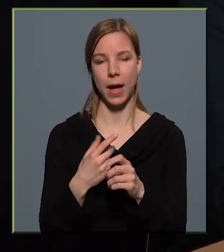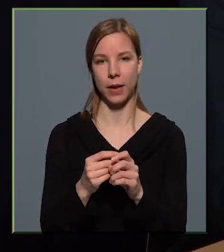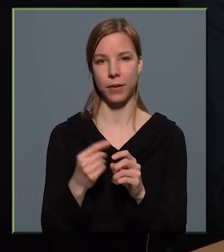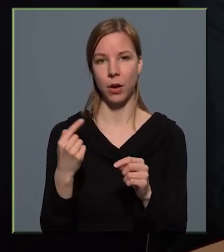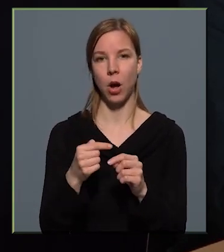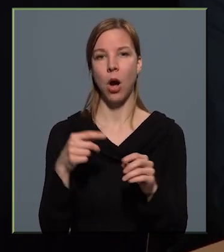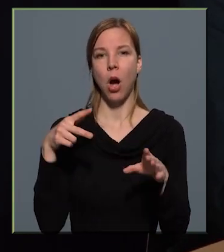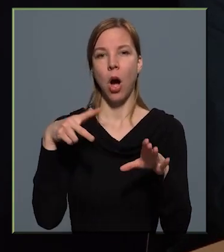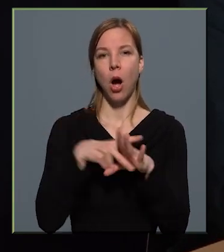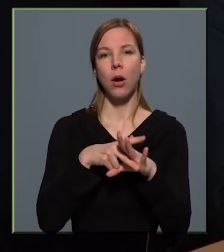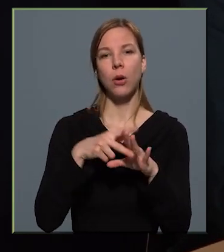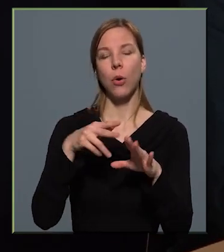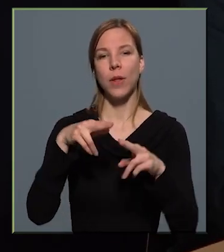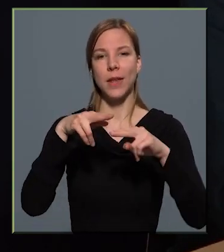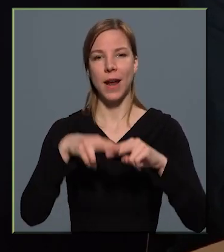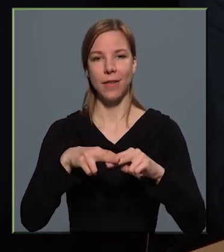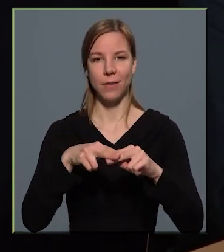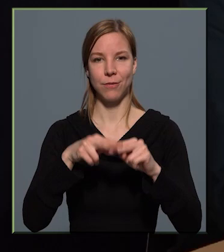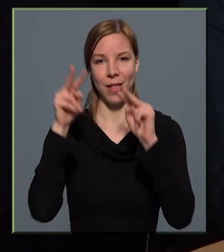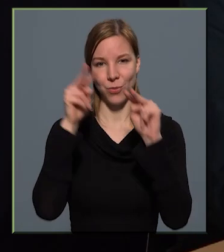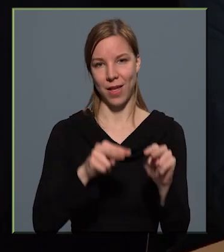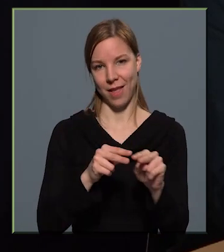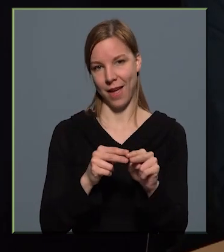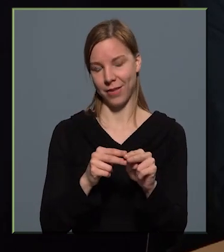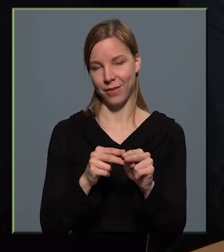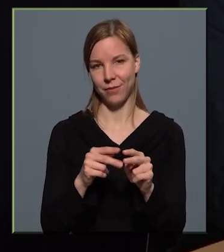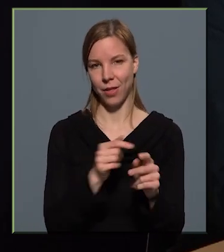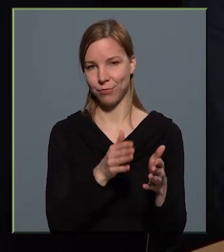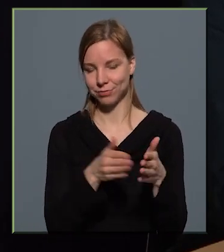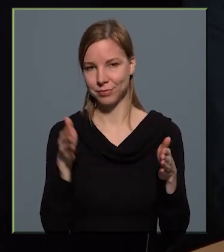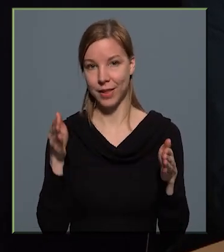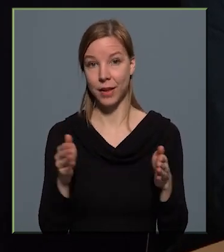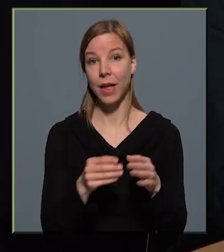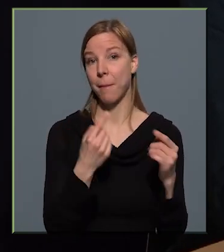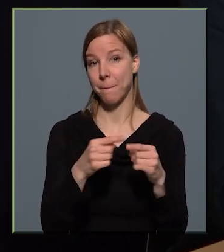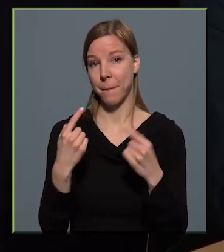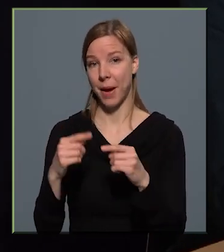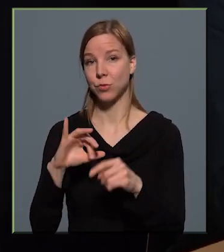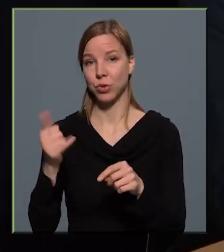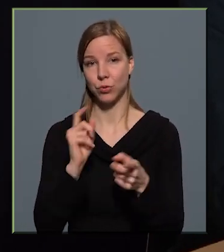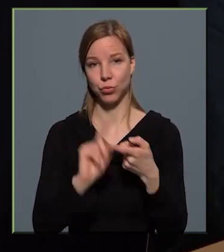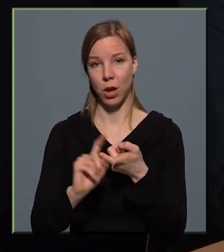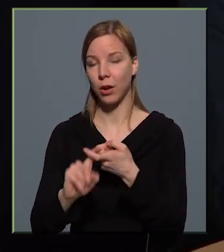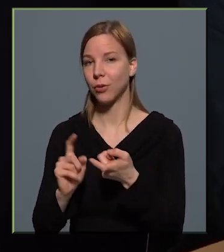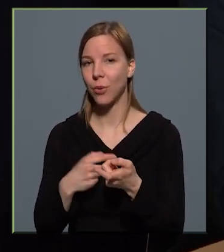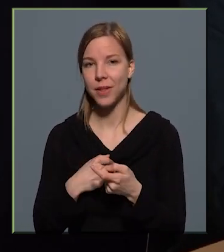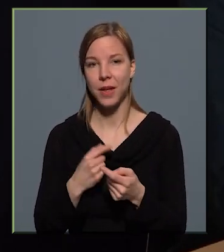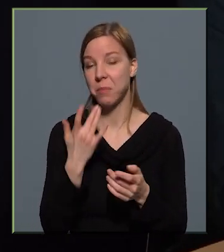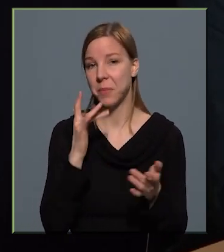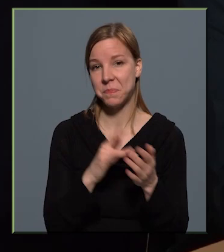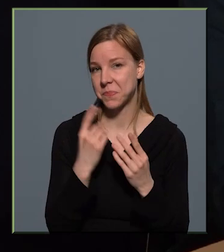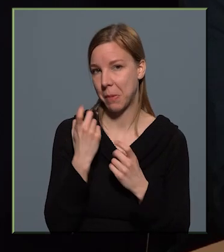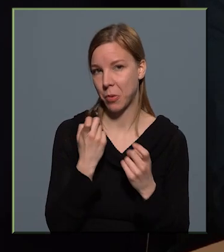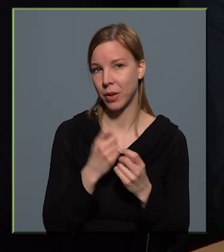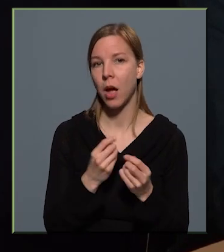közrend felügyeletet teszi ki, de nagyon sok minden más is van. Például nem is gondolnánk időnként, hogy milyen